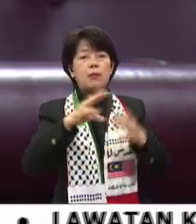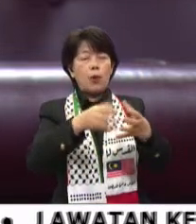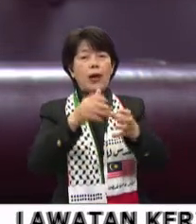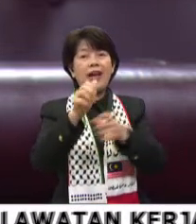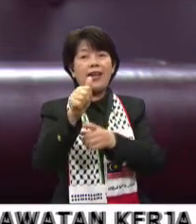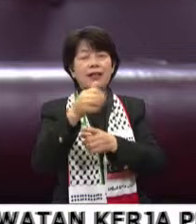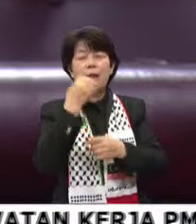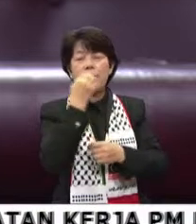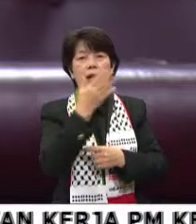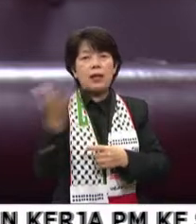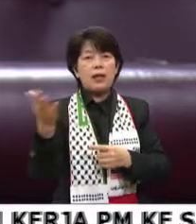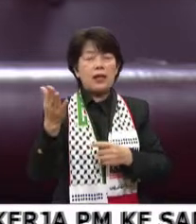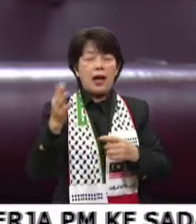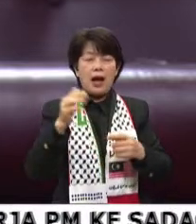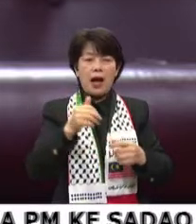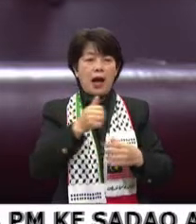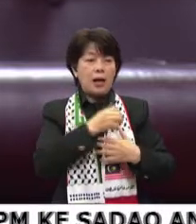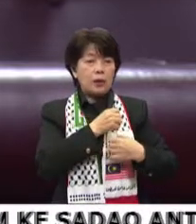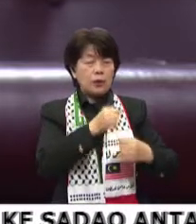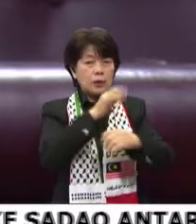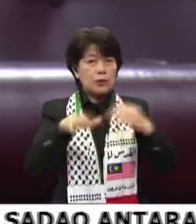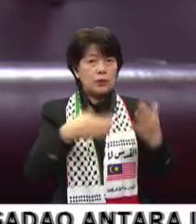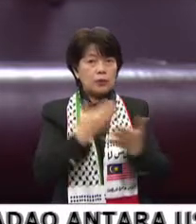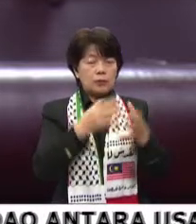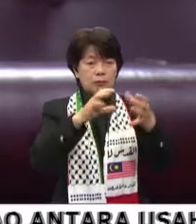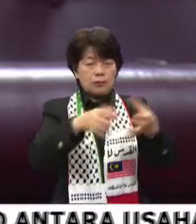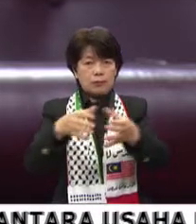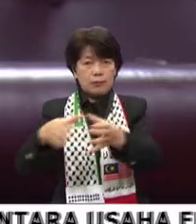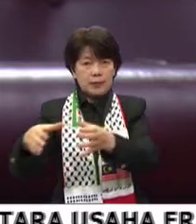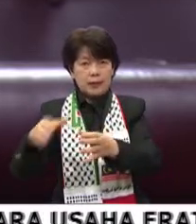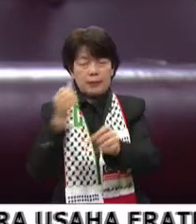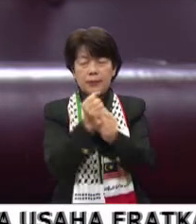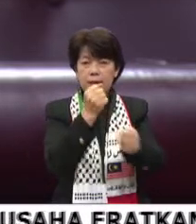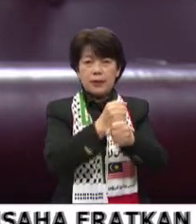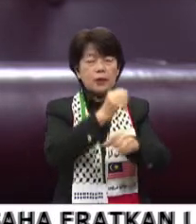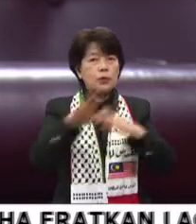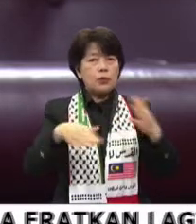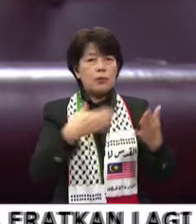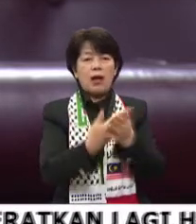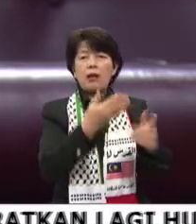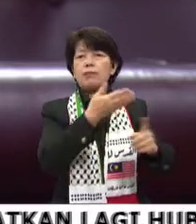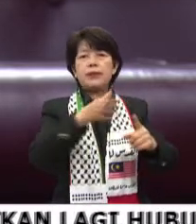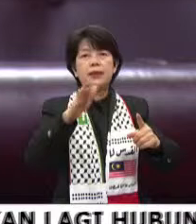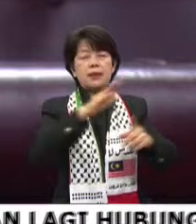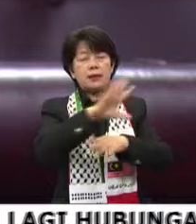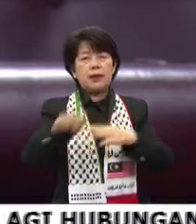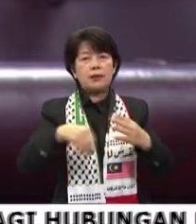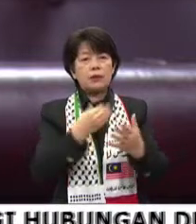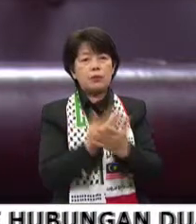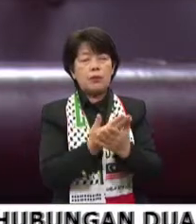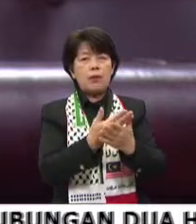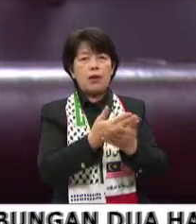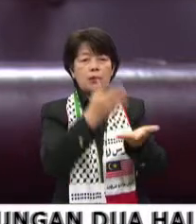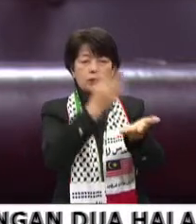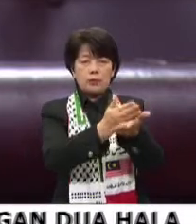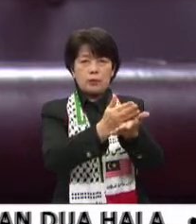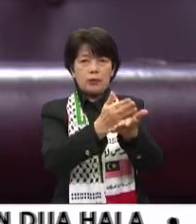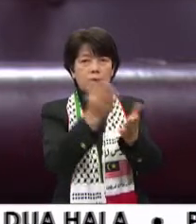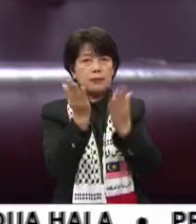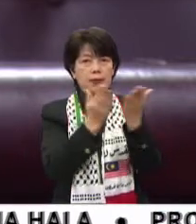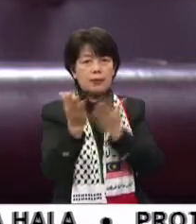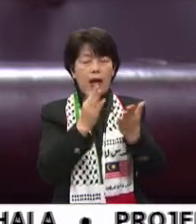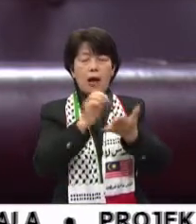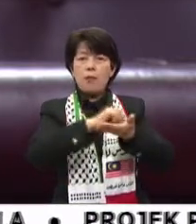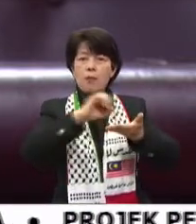bagi menjelaskan bahawa anggota kesatuan sekerja dalam kalangan pekerja yang telah dipecat atau ditamatkan per atau dibuang kerja